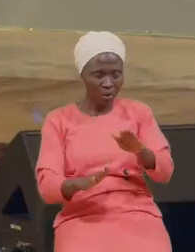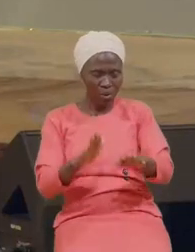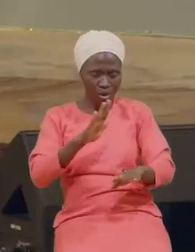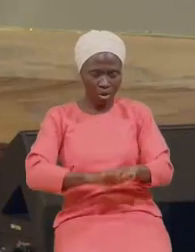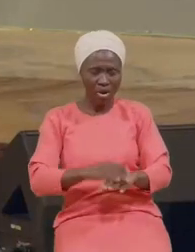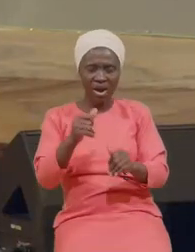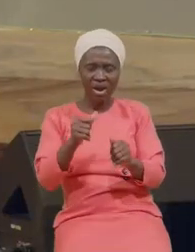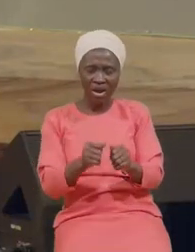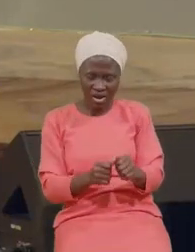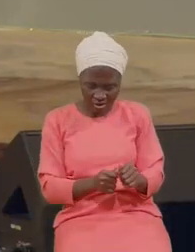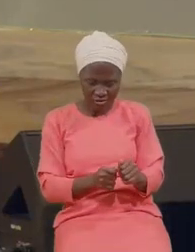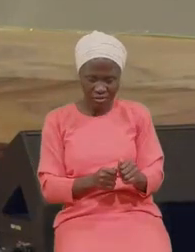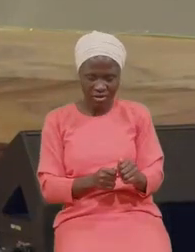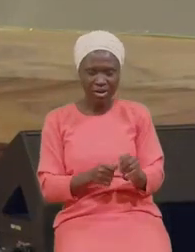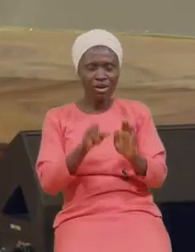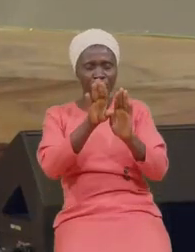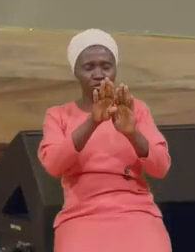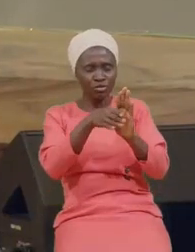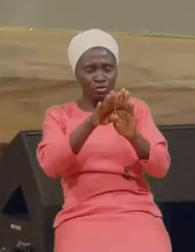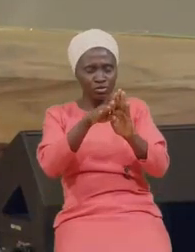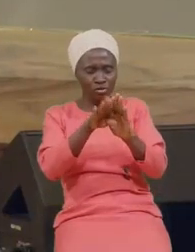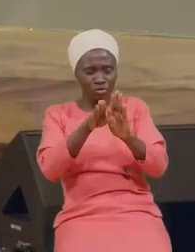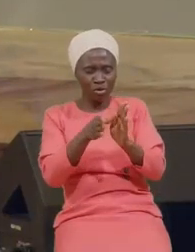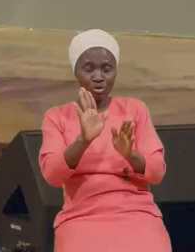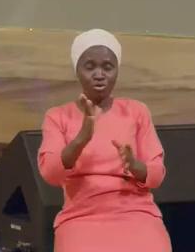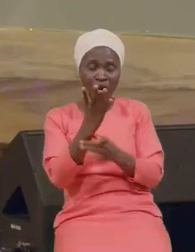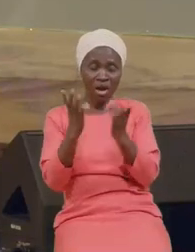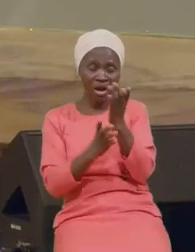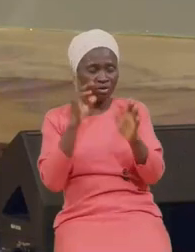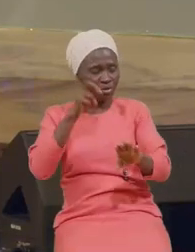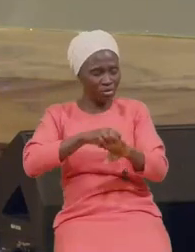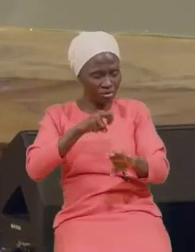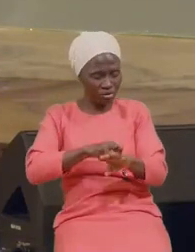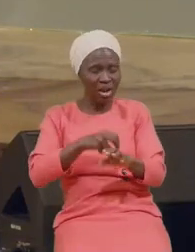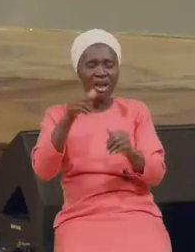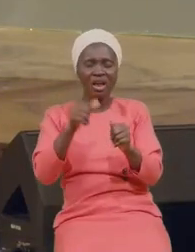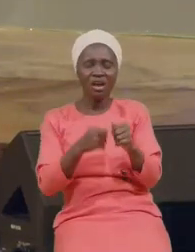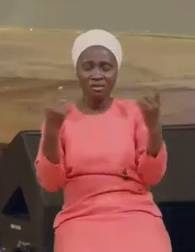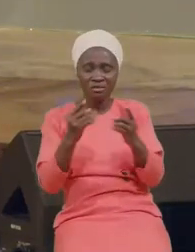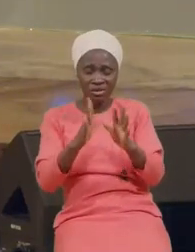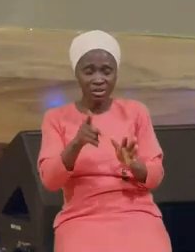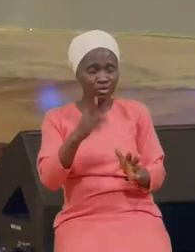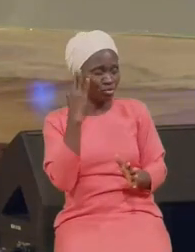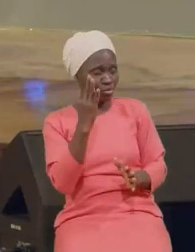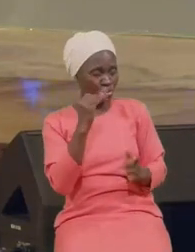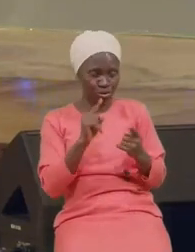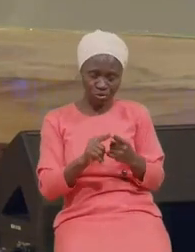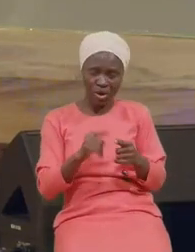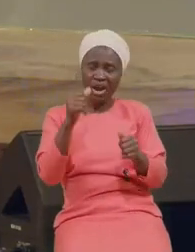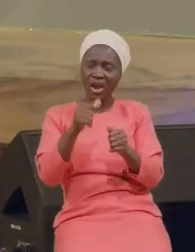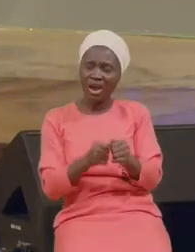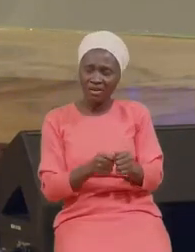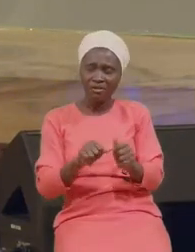tout tout est potes que votre main tu seras tout péter à qui vous parlerez